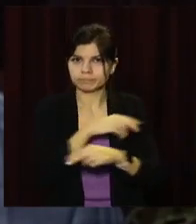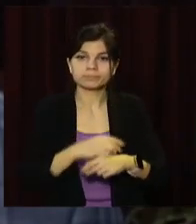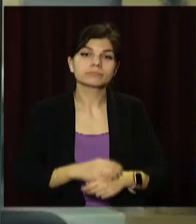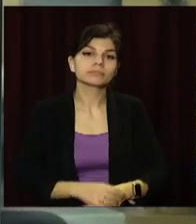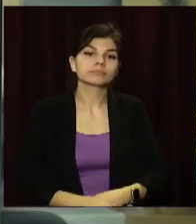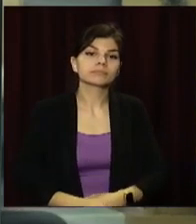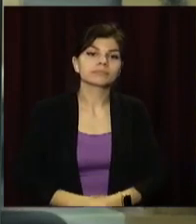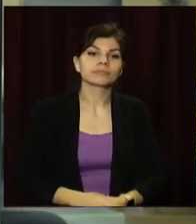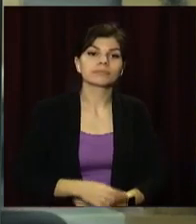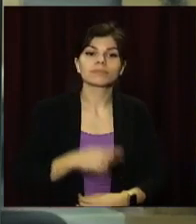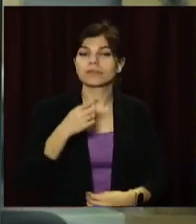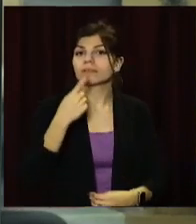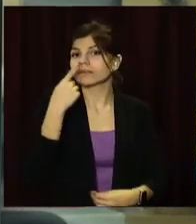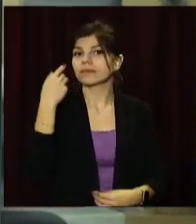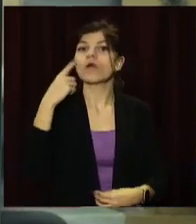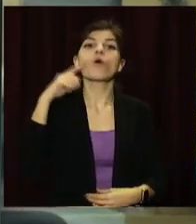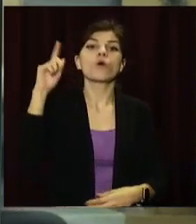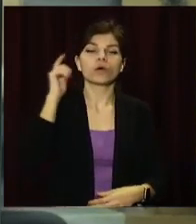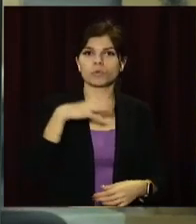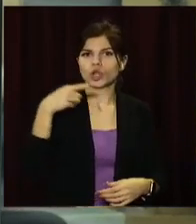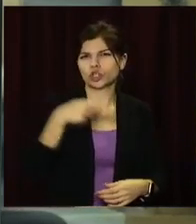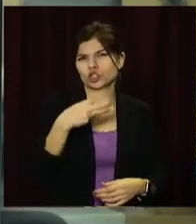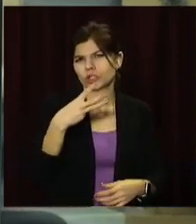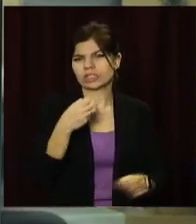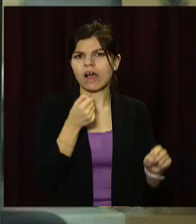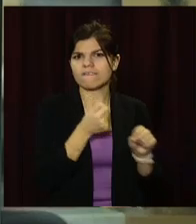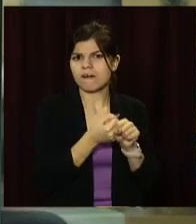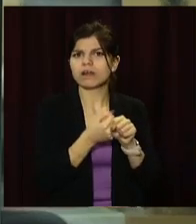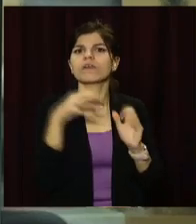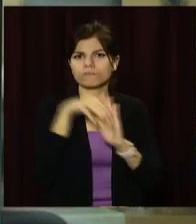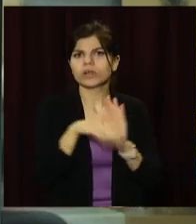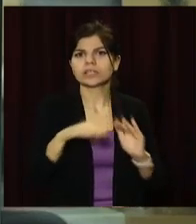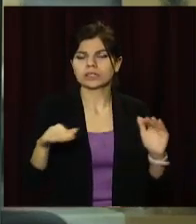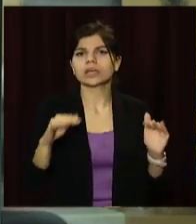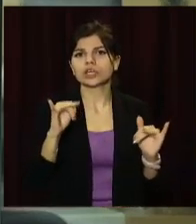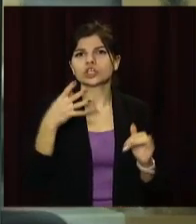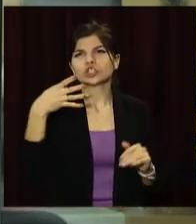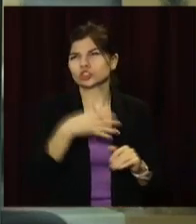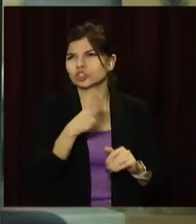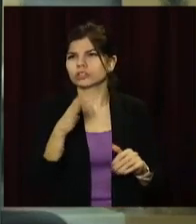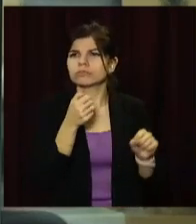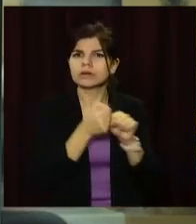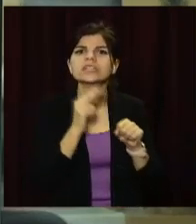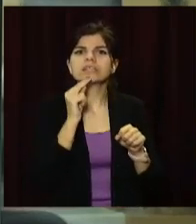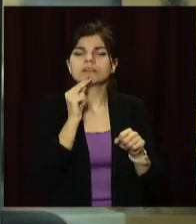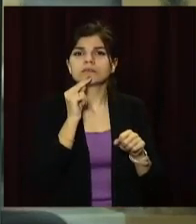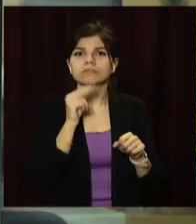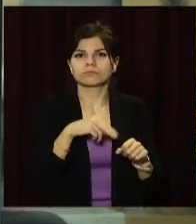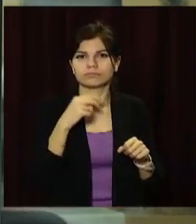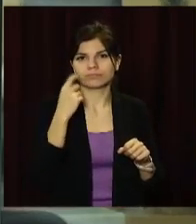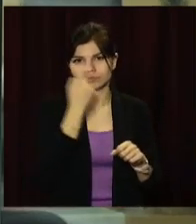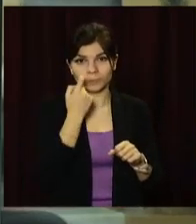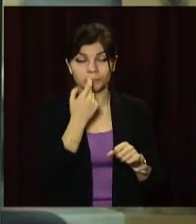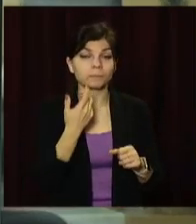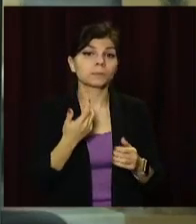діяльність. Торік в Україні сталося понад 3300 аварій за участю дітей, а також більше як 4000 ДТП